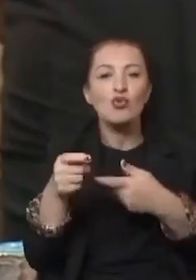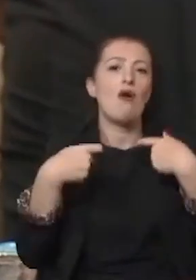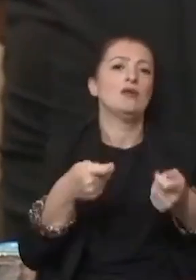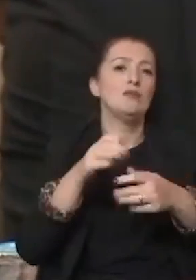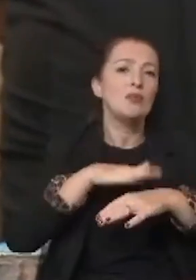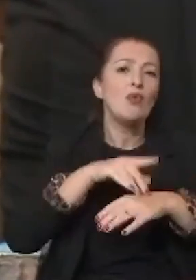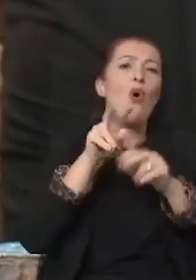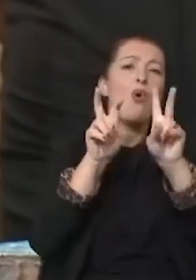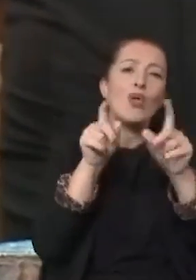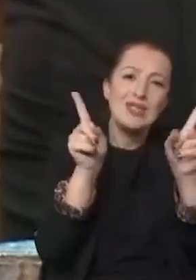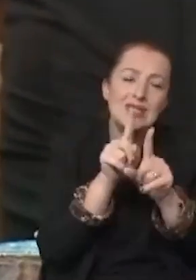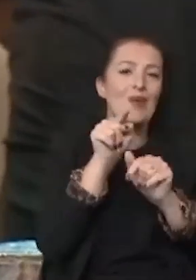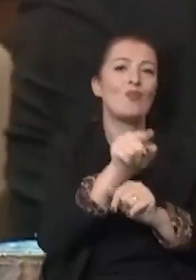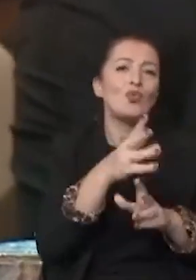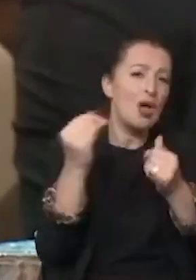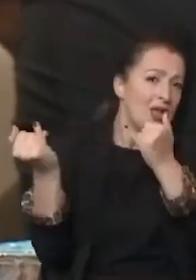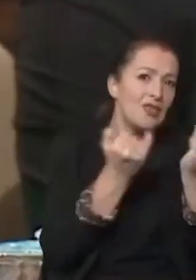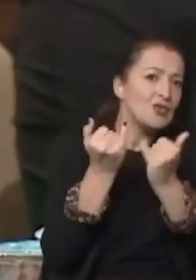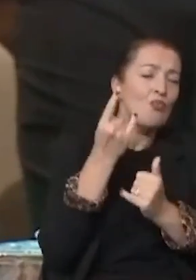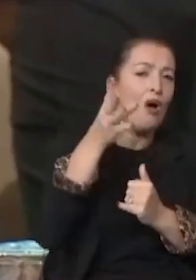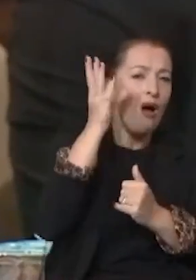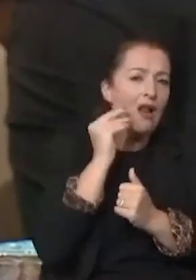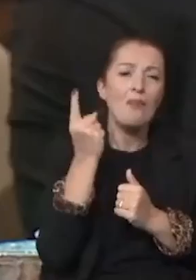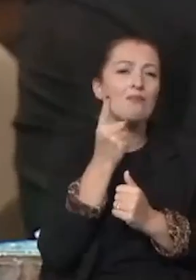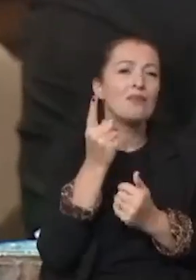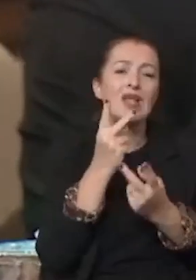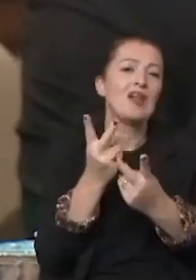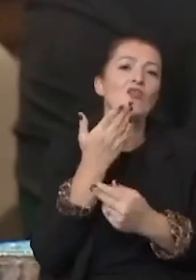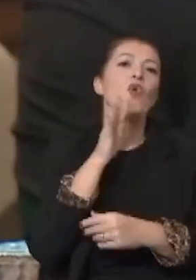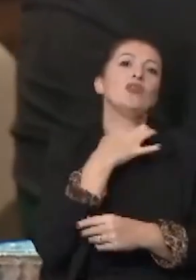kadardır Sayın Başkanım. Bunun da yani çok da tartışacak o anlamda bir yanı yoktur. Evet. Teşekkür ederiz. Peki.